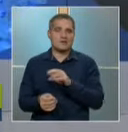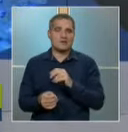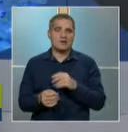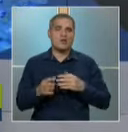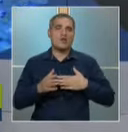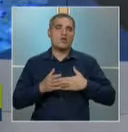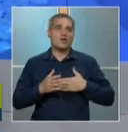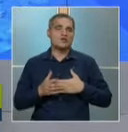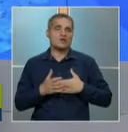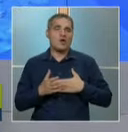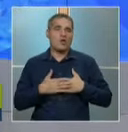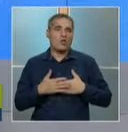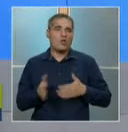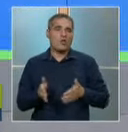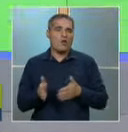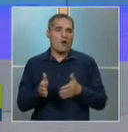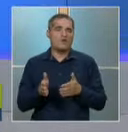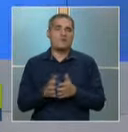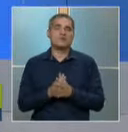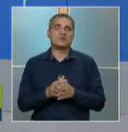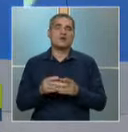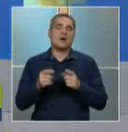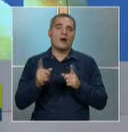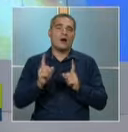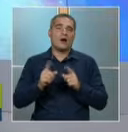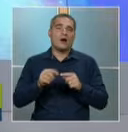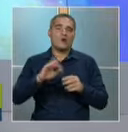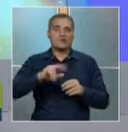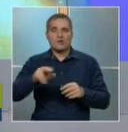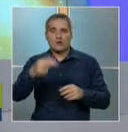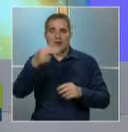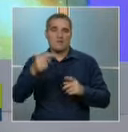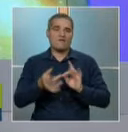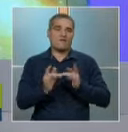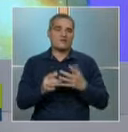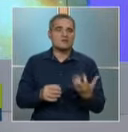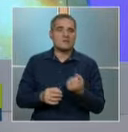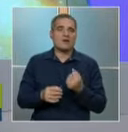с духовност и още много други теми, които могат да се обхванат в тази книга, докато в интернет